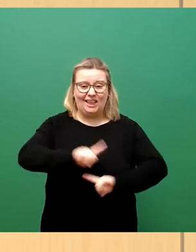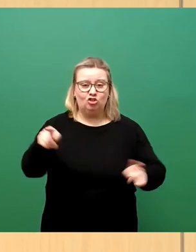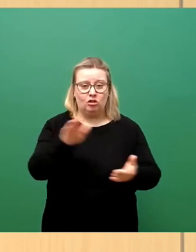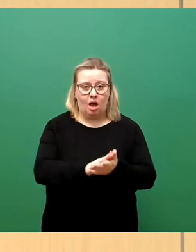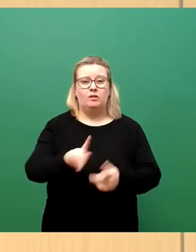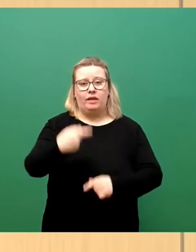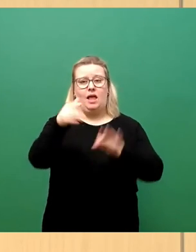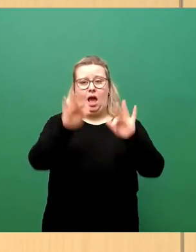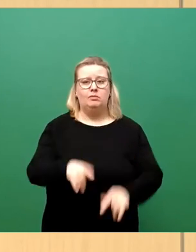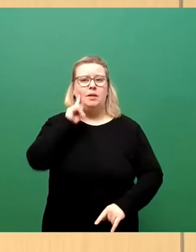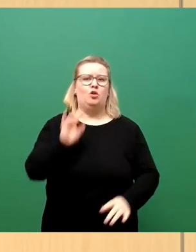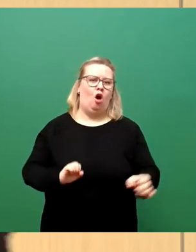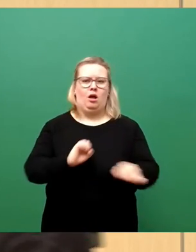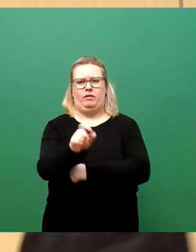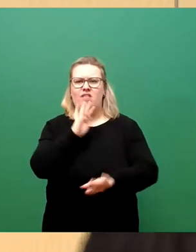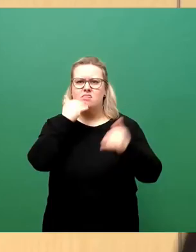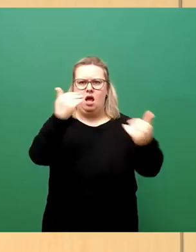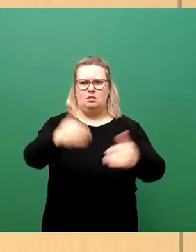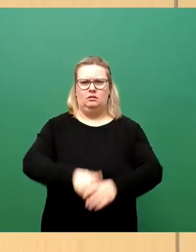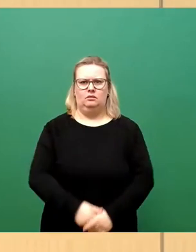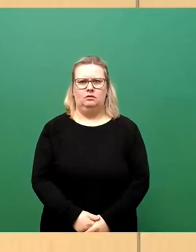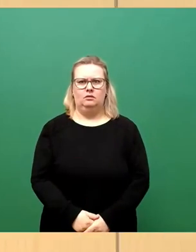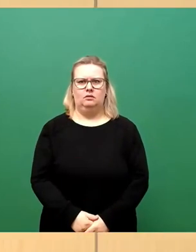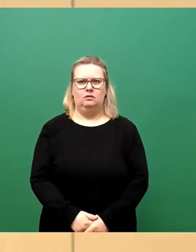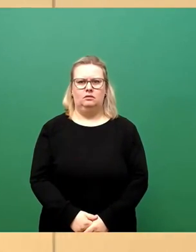immer noch einknicken? Vielen Dank.